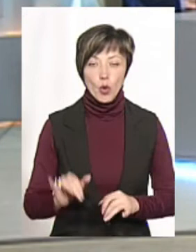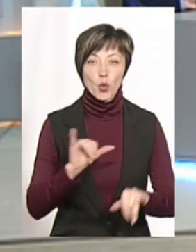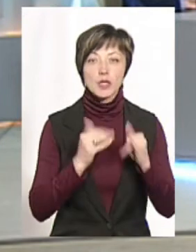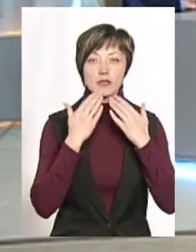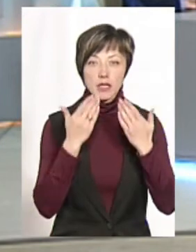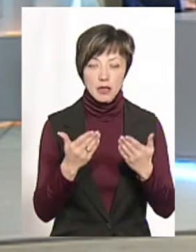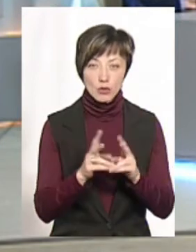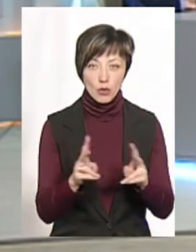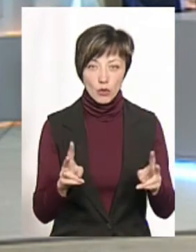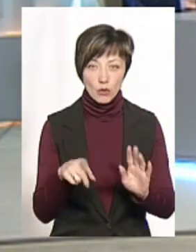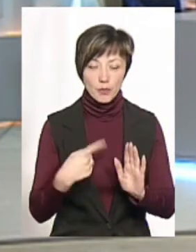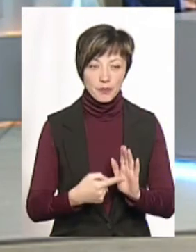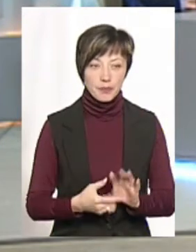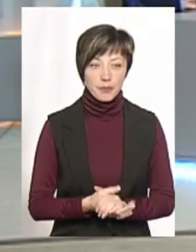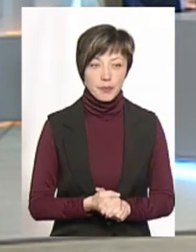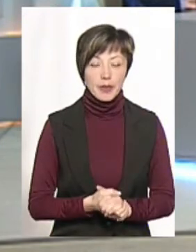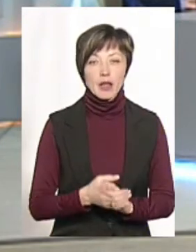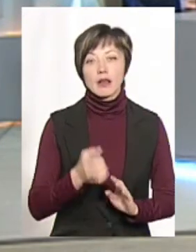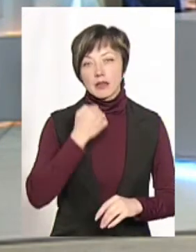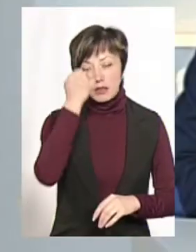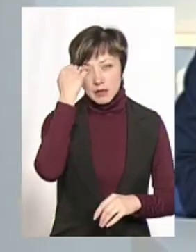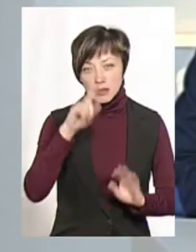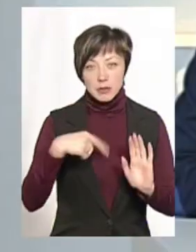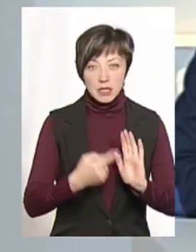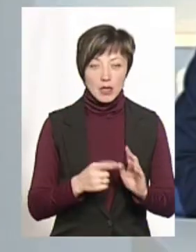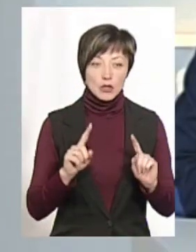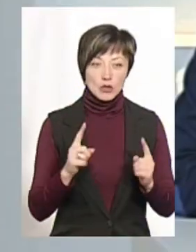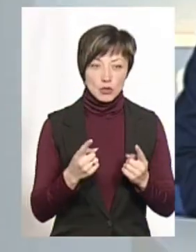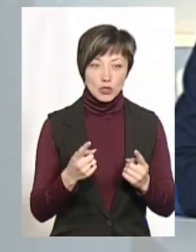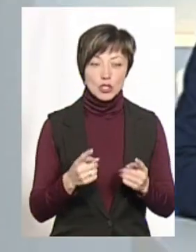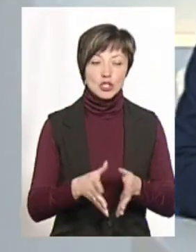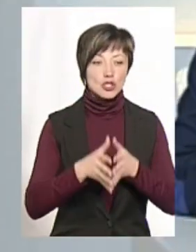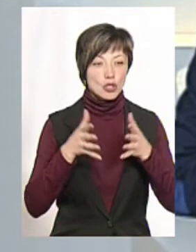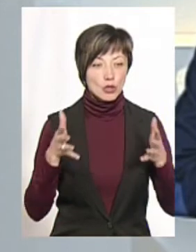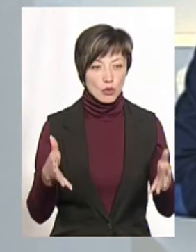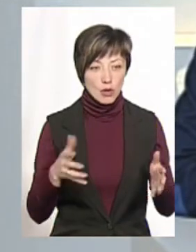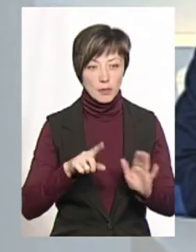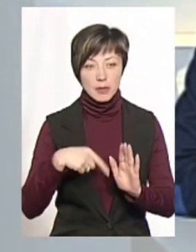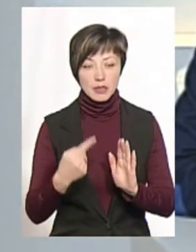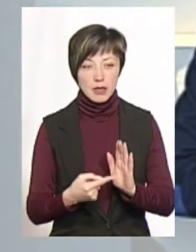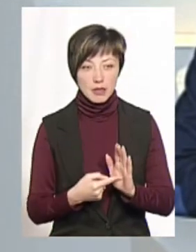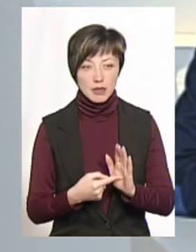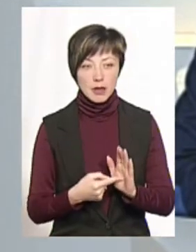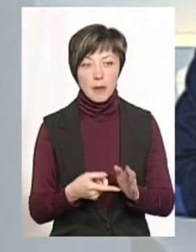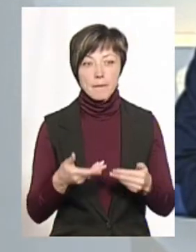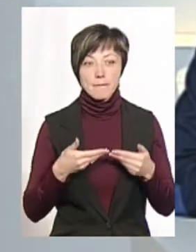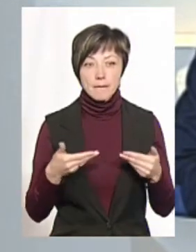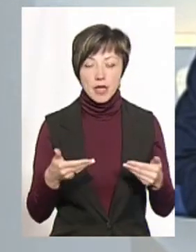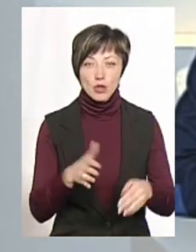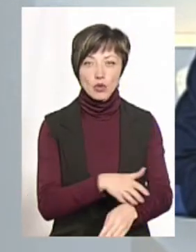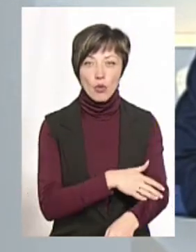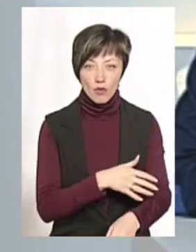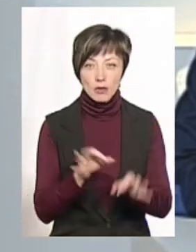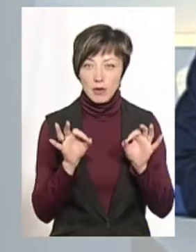Куди звертатись, до кого? Будь ласка, відповідайте. Власне, вам дякую за запитання. Дуже, скажімо так, широке питання, велике питання. Ми